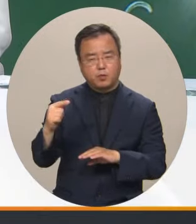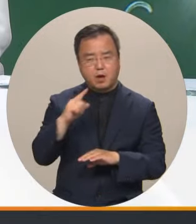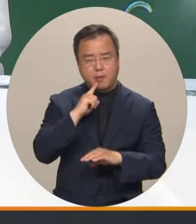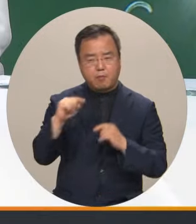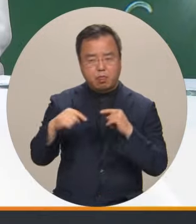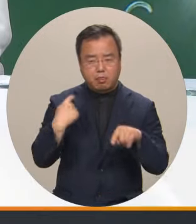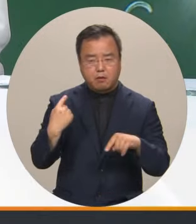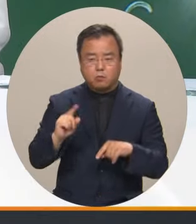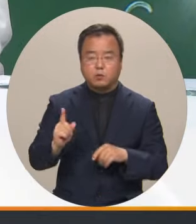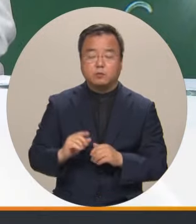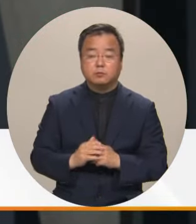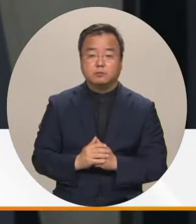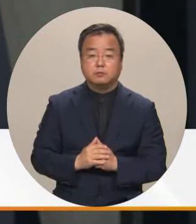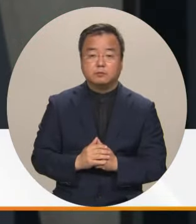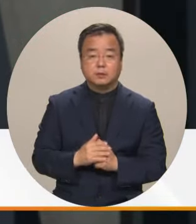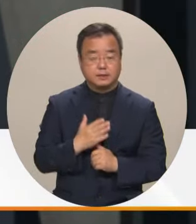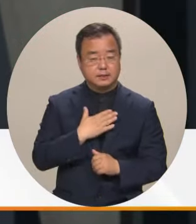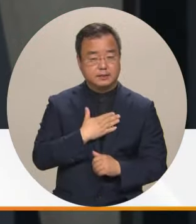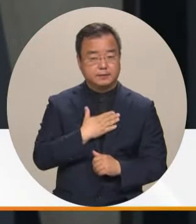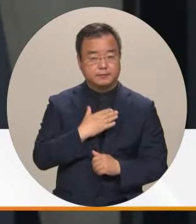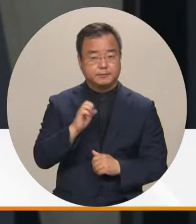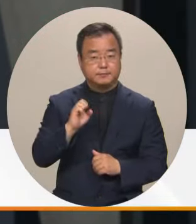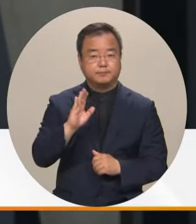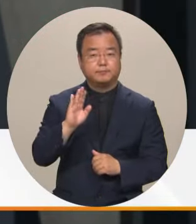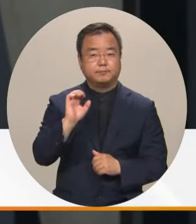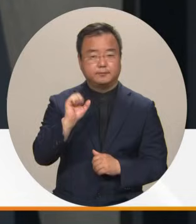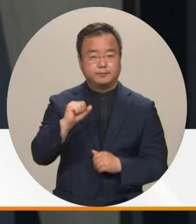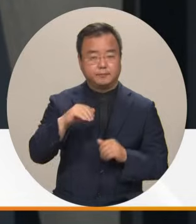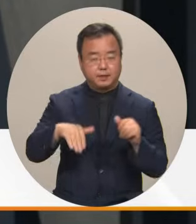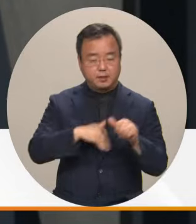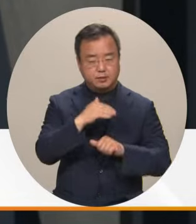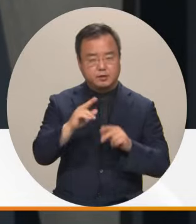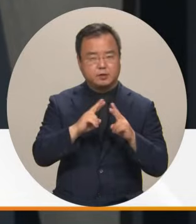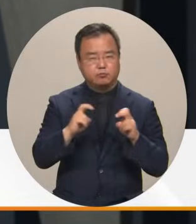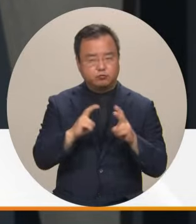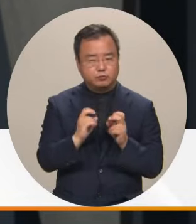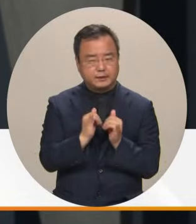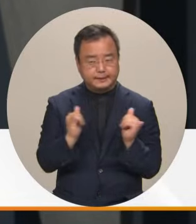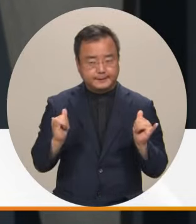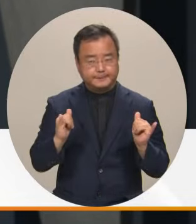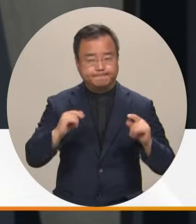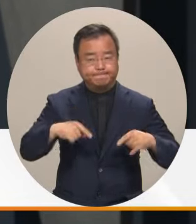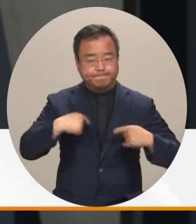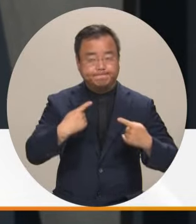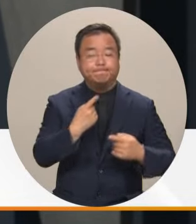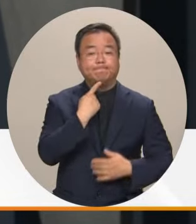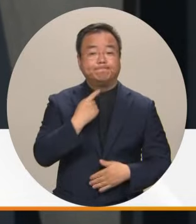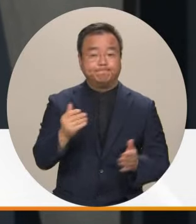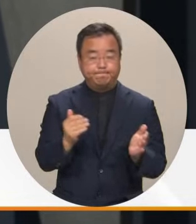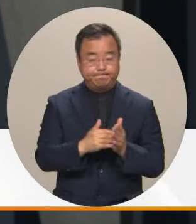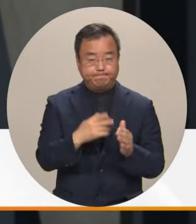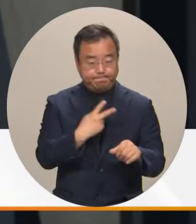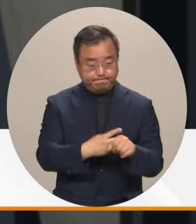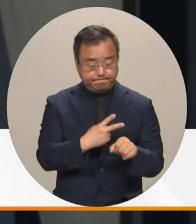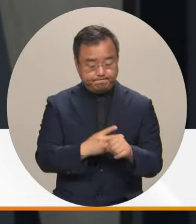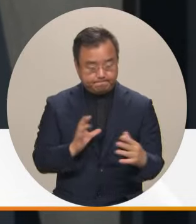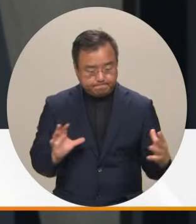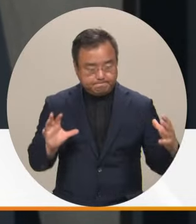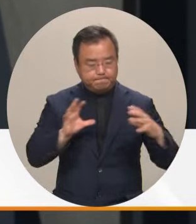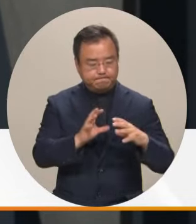보십니까 저도 EBS 그 현장 분석 단으로 참여를 했었고요 선생님들과 분석을